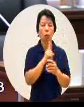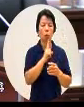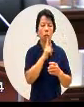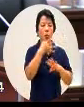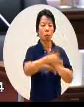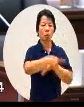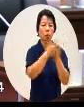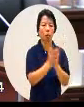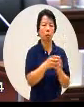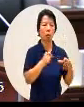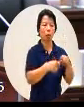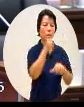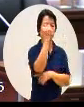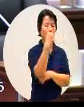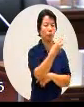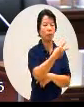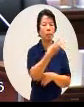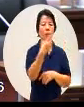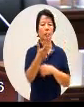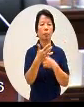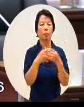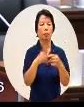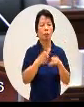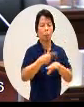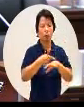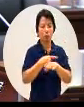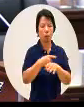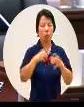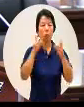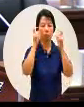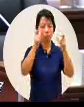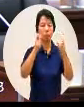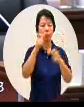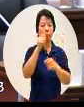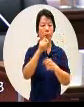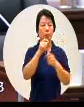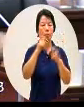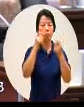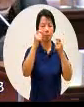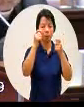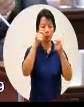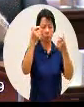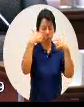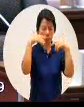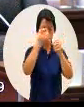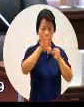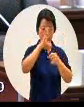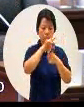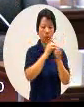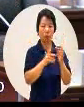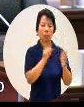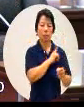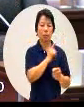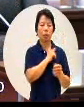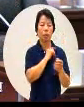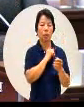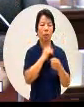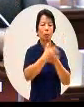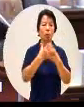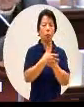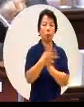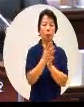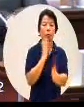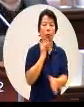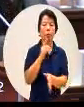和平228從高雄中學智慧隊出發那選擇高雄中學的原因是全台灣